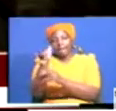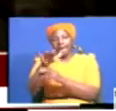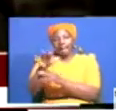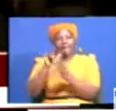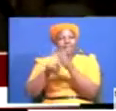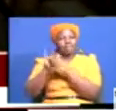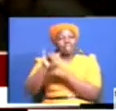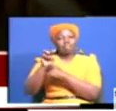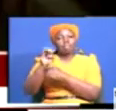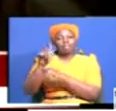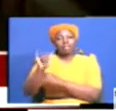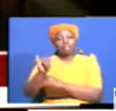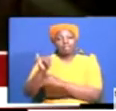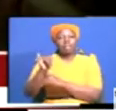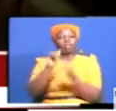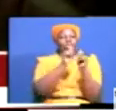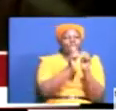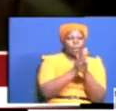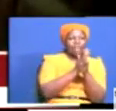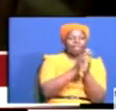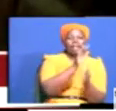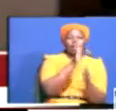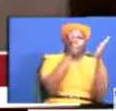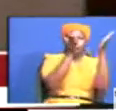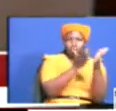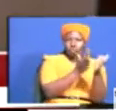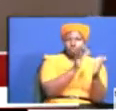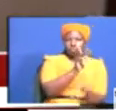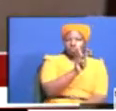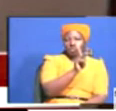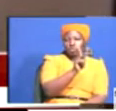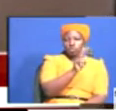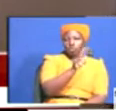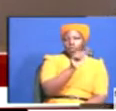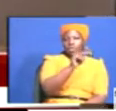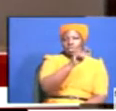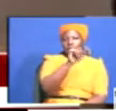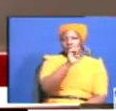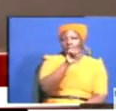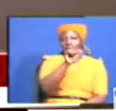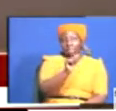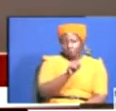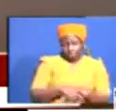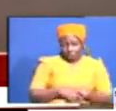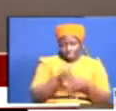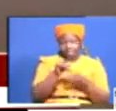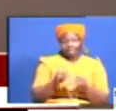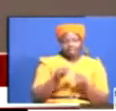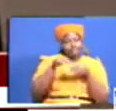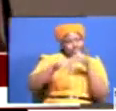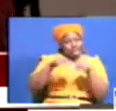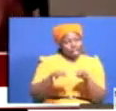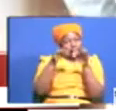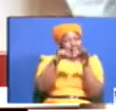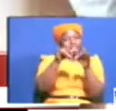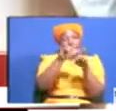Kaskazini na kwa Njenga katika eneo bunge la Embakasi Kusini. Uchaguzi uliahirishwa katika maeneo haya kutokana na